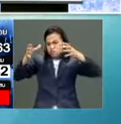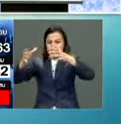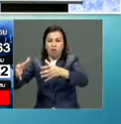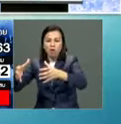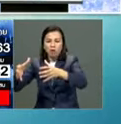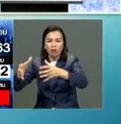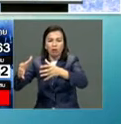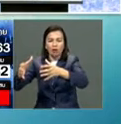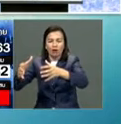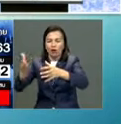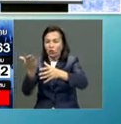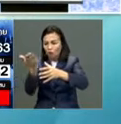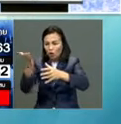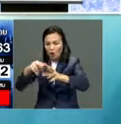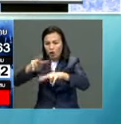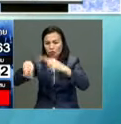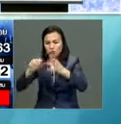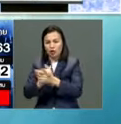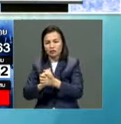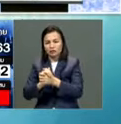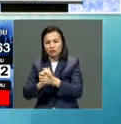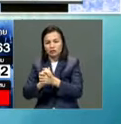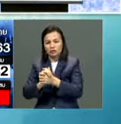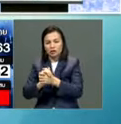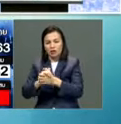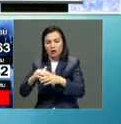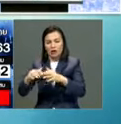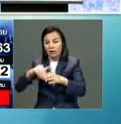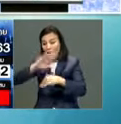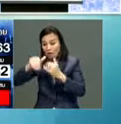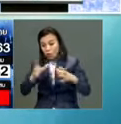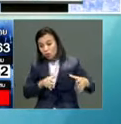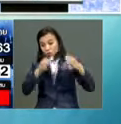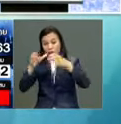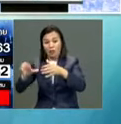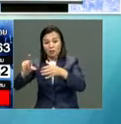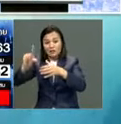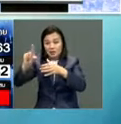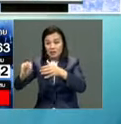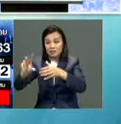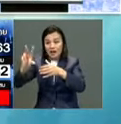คือเรื่องของการไปตรวจแล้วก็ไปกองทัพเลยเป็นไม่ไม่เอาไม่ไม่เลขของเท่าเลยไปกันหลายคนนะครับไปจำนวนมากๆ1ชุดตรวจไปเป็นเป็น 20 30